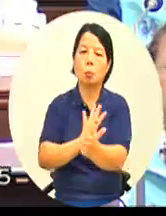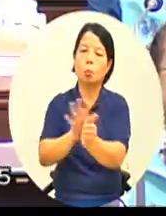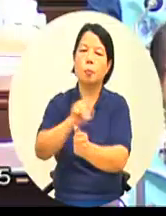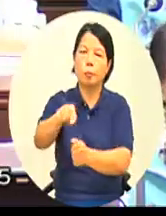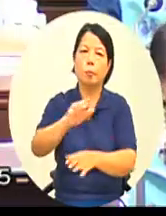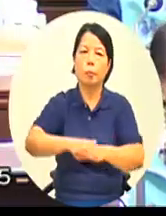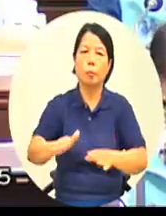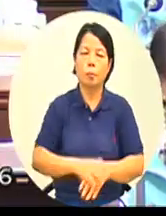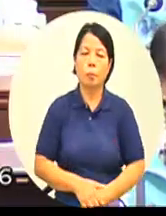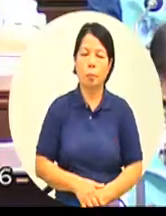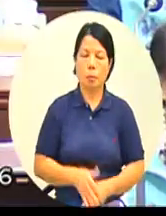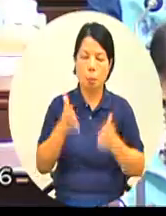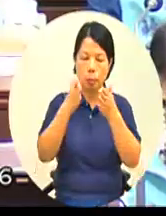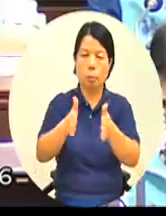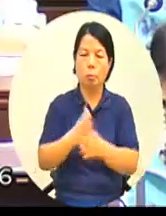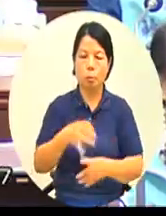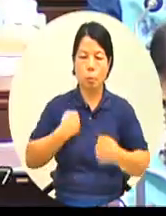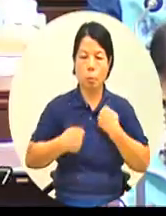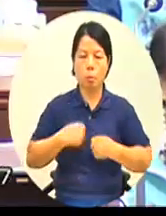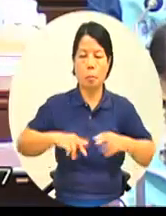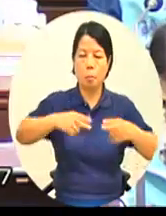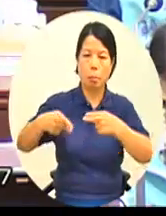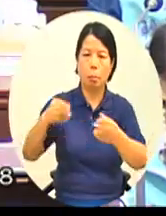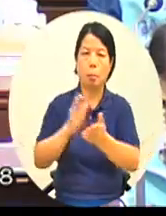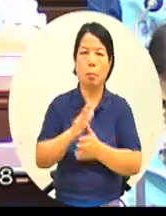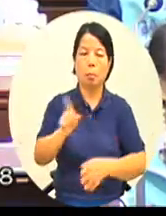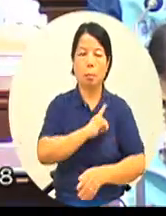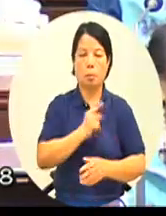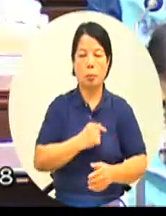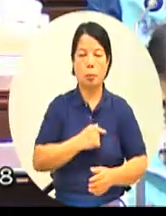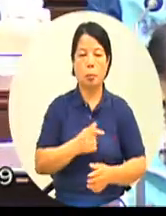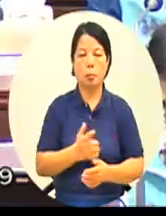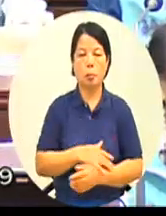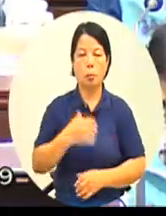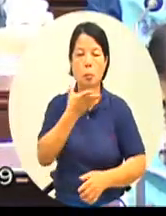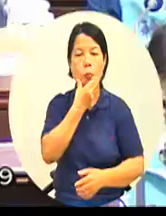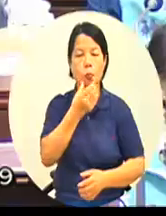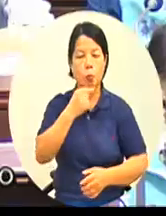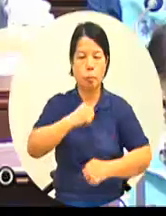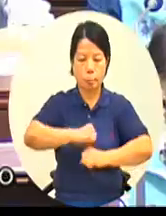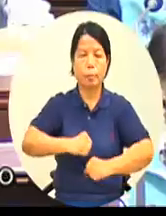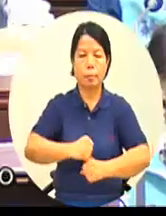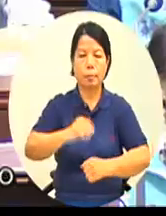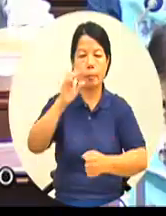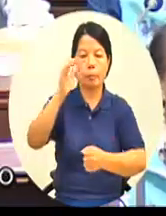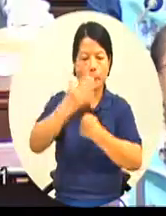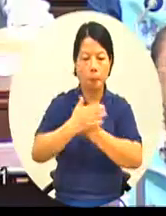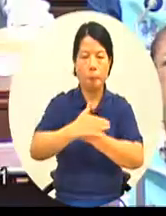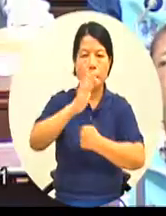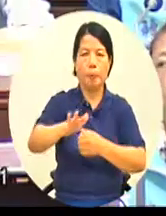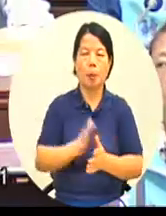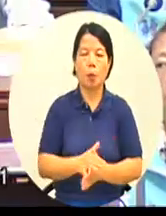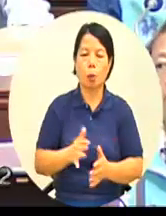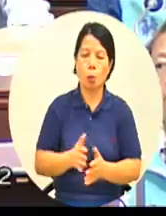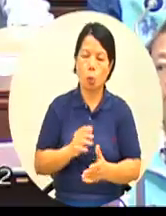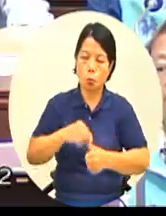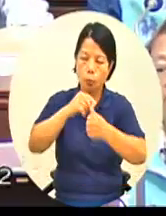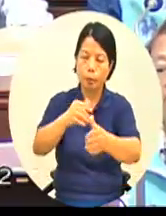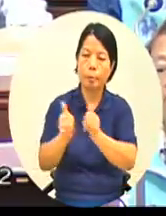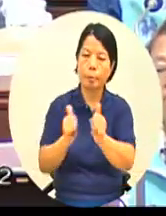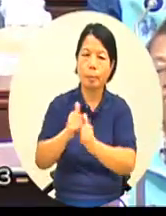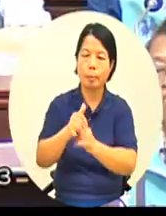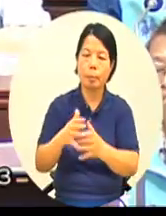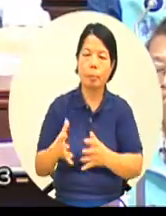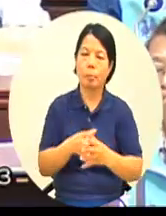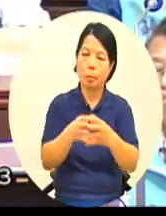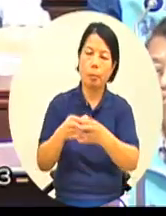实他这个部分改善了之后，他不但自己比较舒服，健康会比较好，其实对于他在这个社会的融合其实也